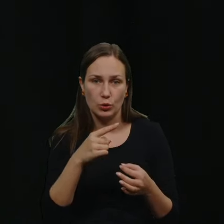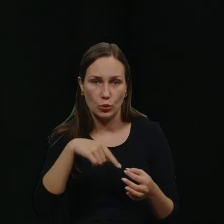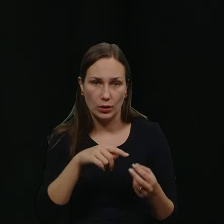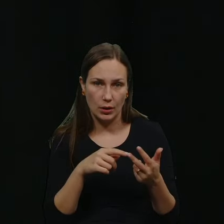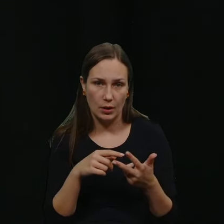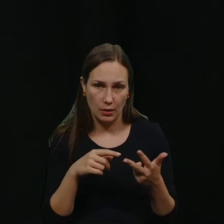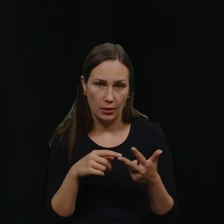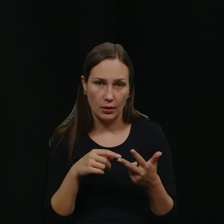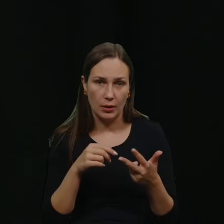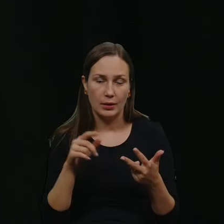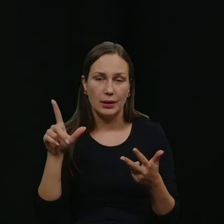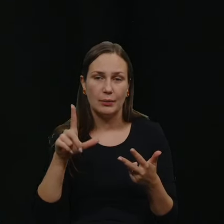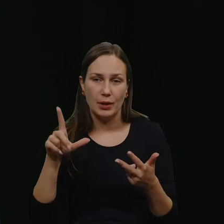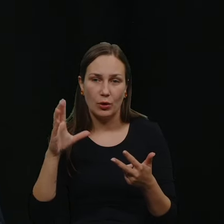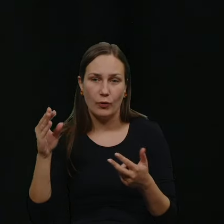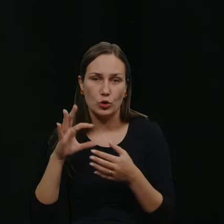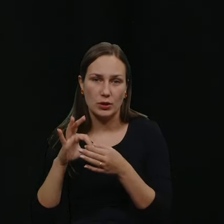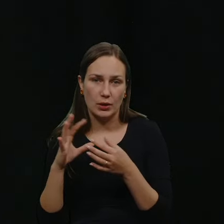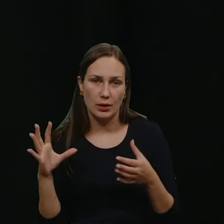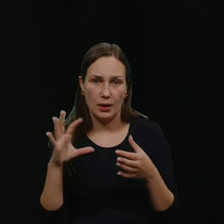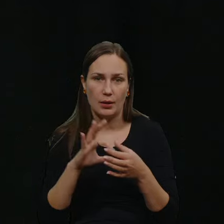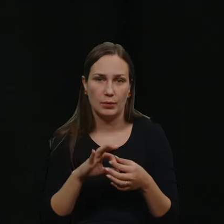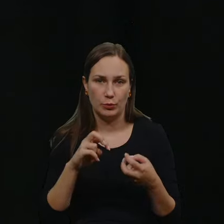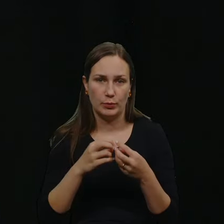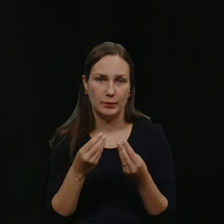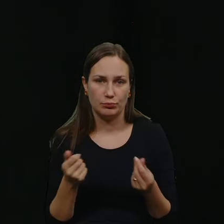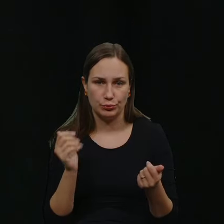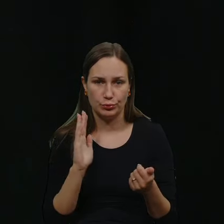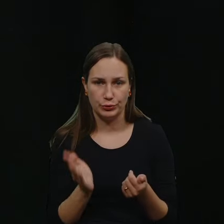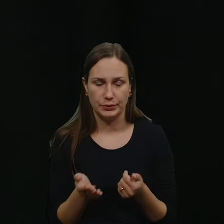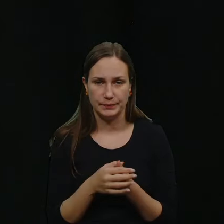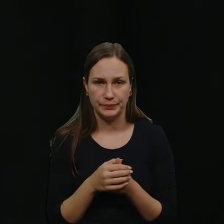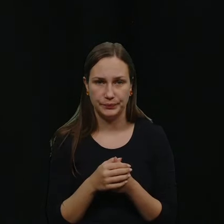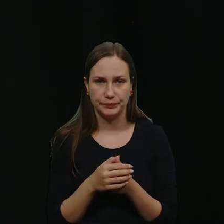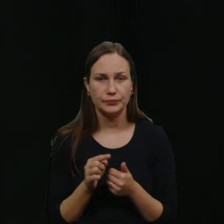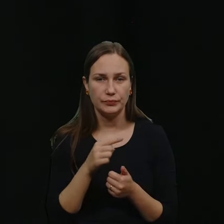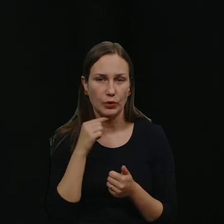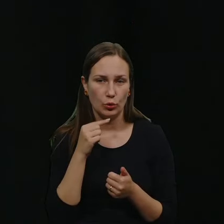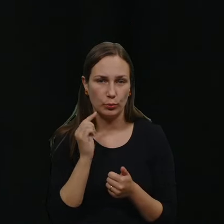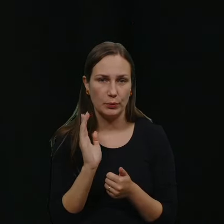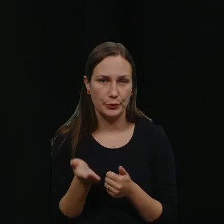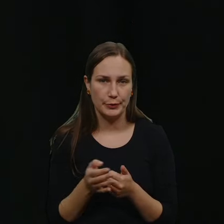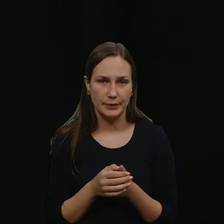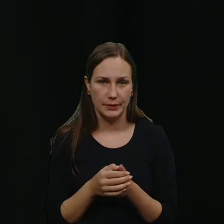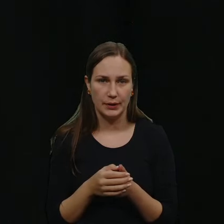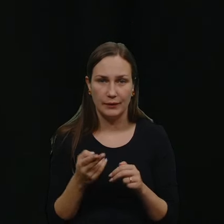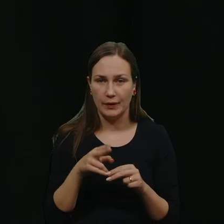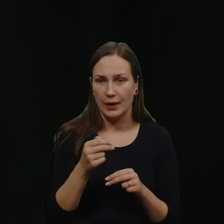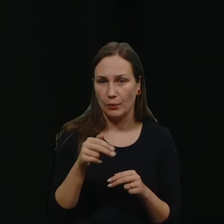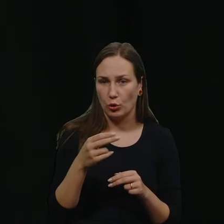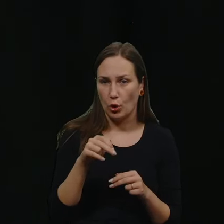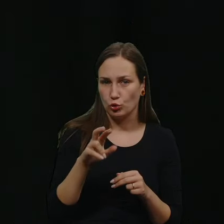kelias prisijungę dėl liberalų sąjūdį. Mm. Tai tada išsisprendžia šitas klausimas ir tikrai dauguma yra užtikrinta. Tai tada išvengi Nemuno